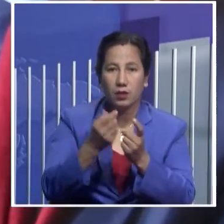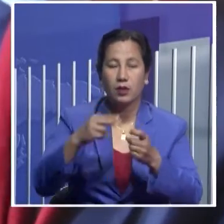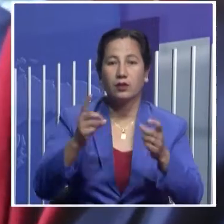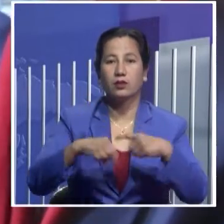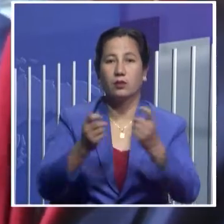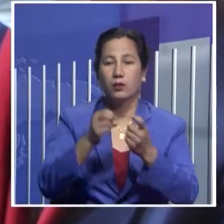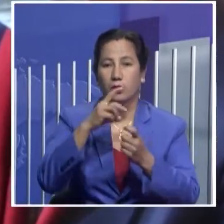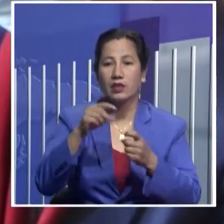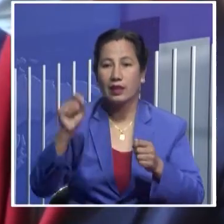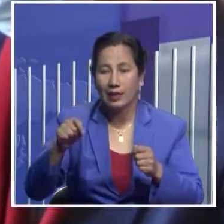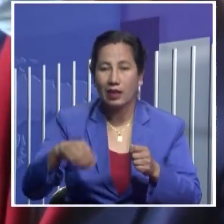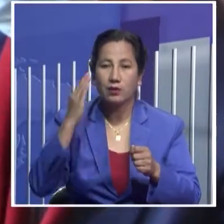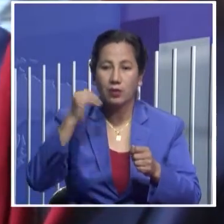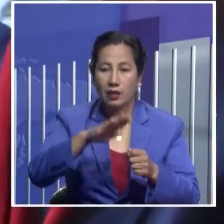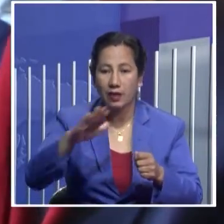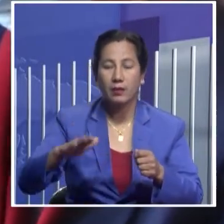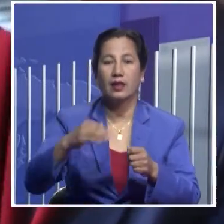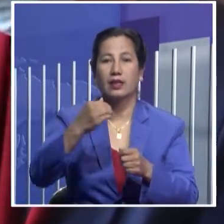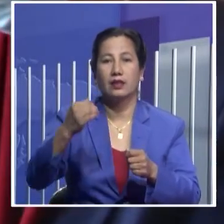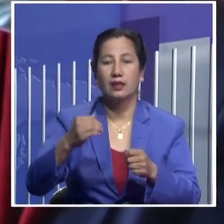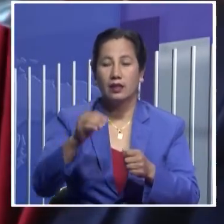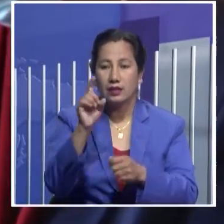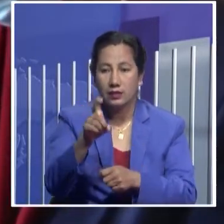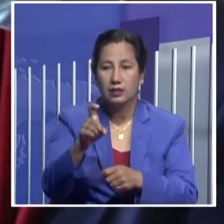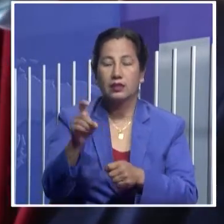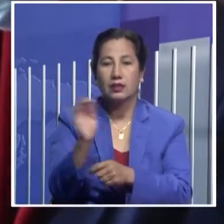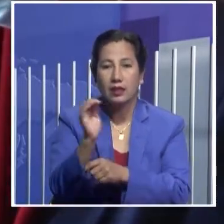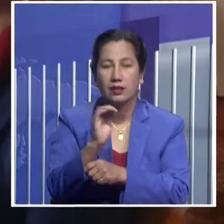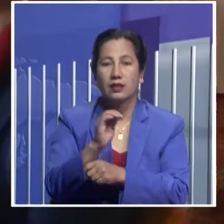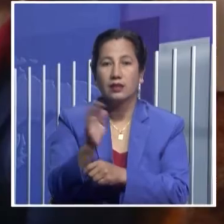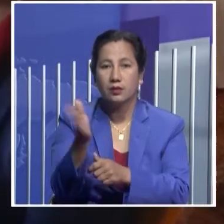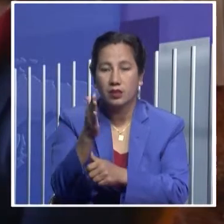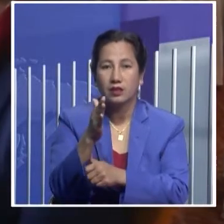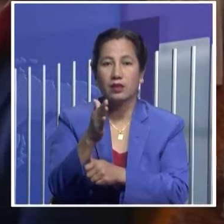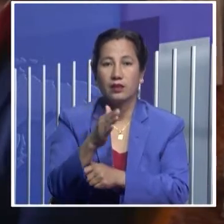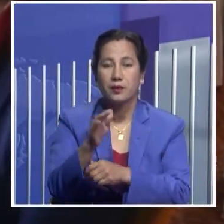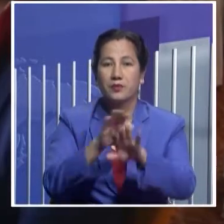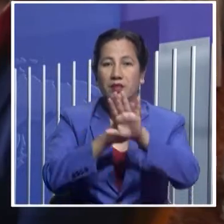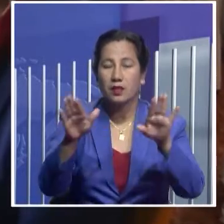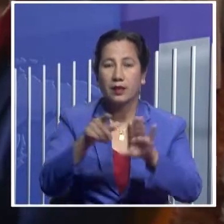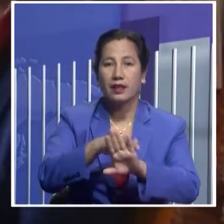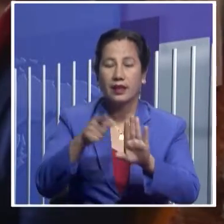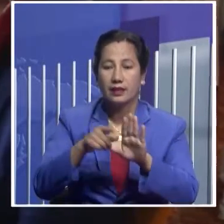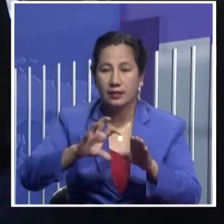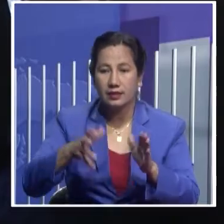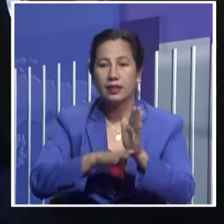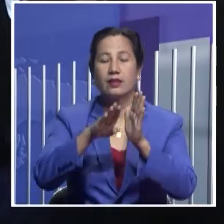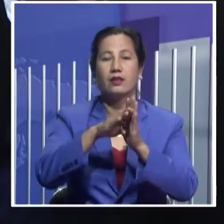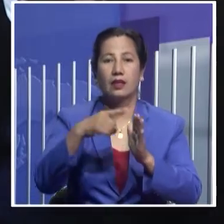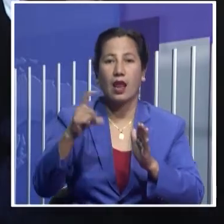बोल्दै कानून महिला बालबालिका तथा ज्येष्ठ नागरिक मन्त्री रमा घरतीले समानताका नीति स्थानीय तहका